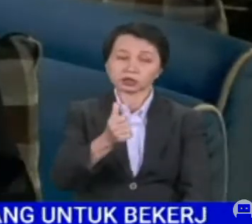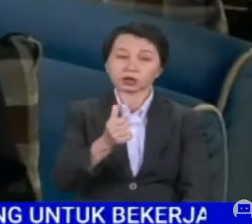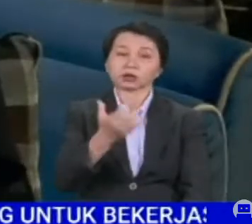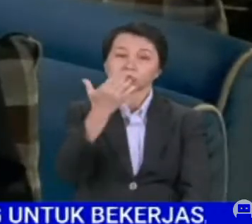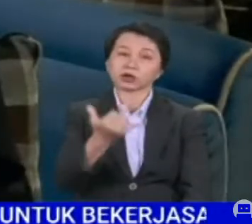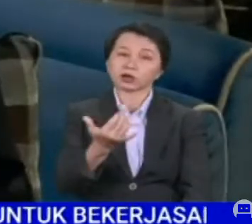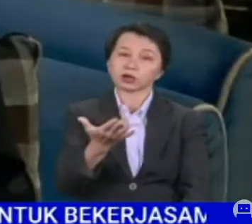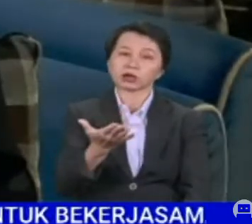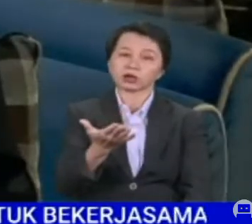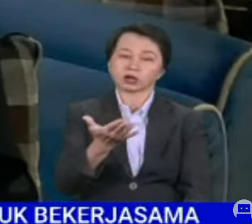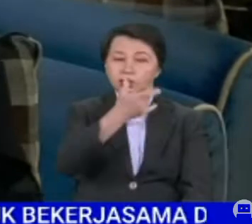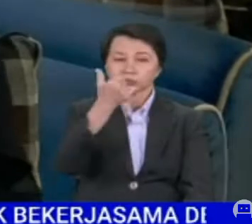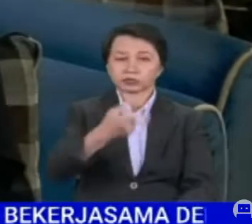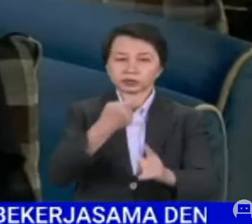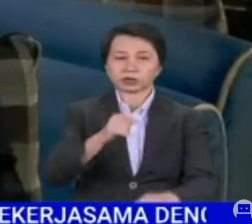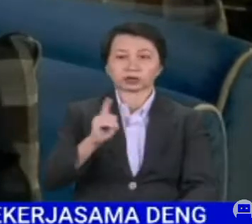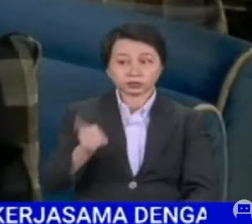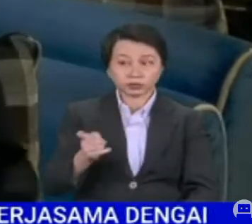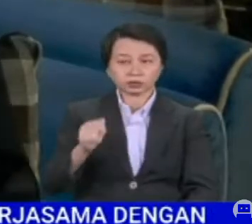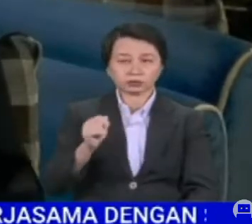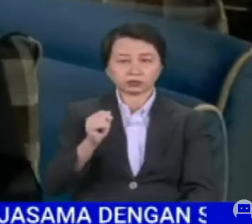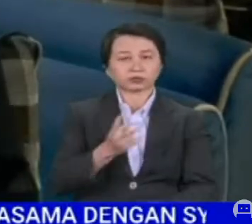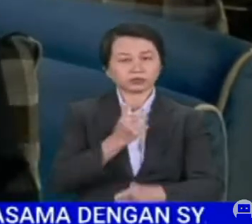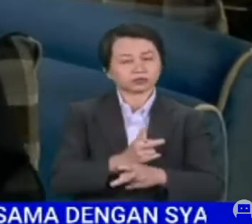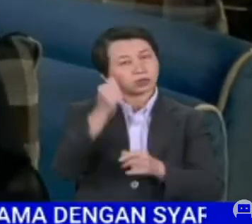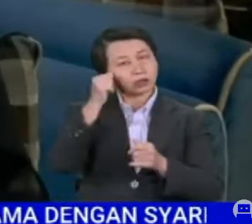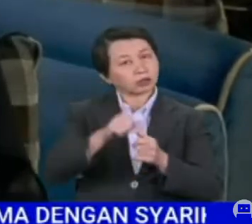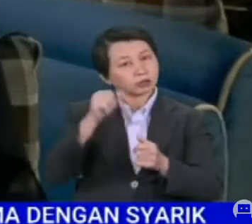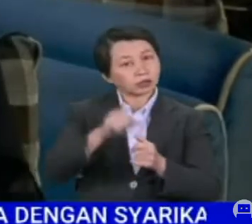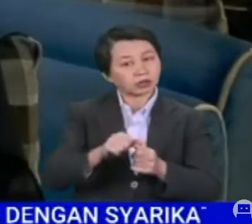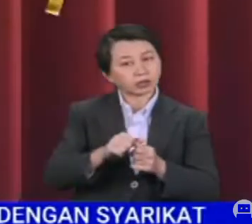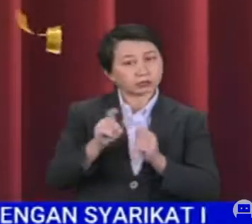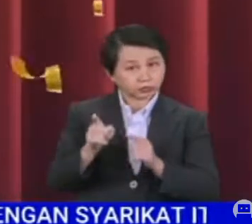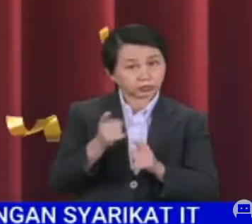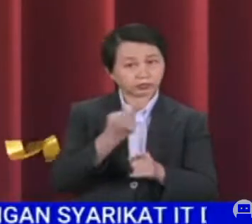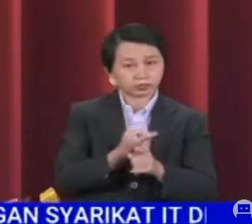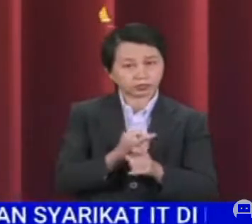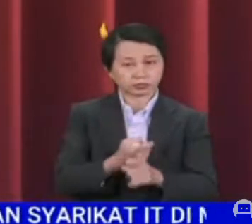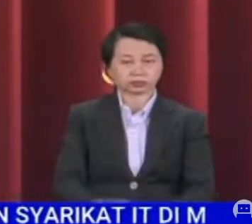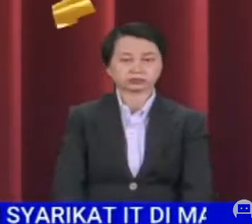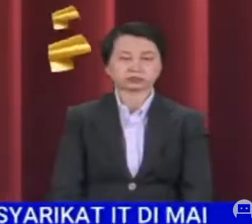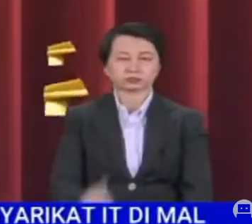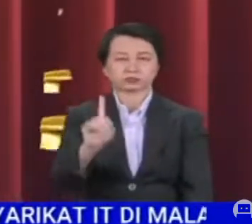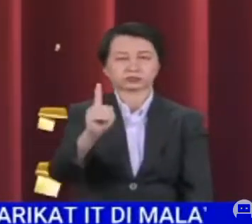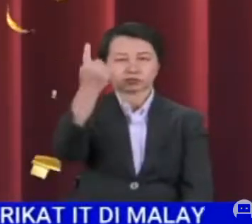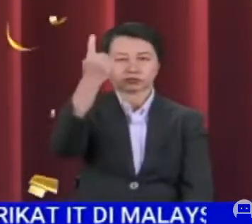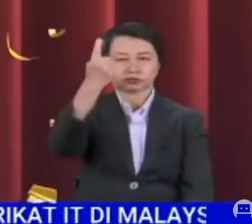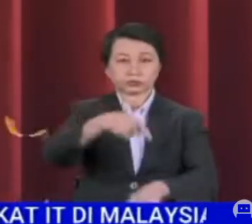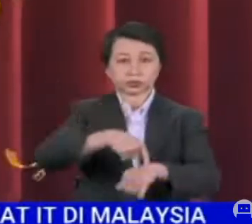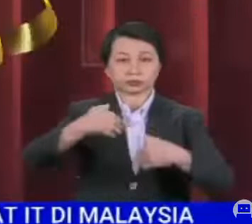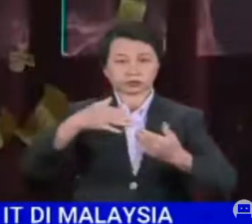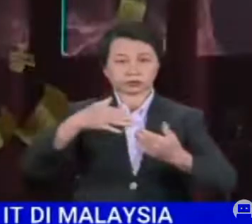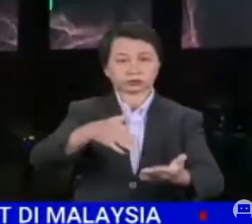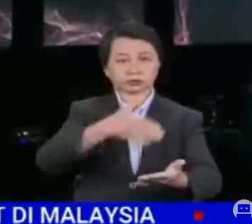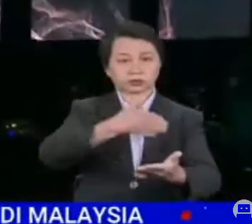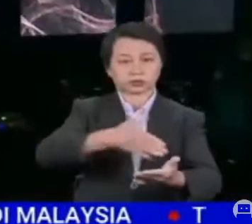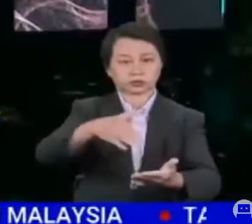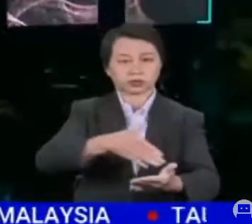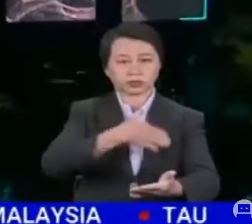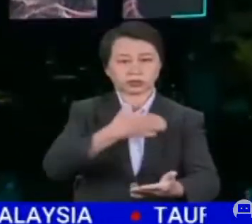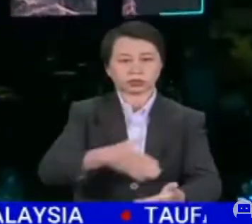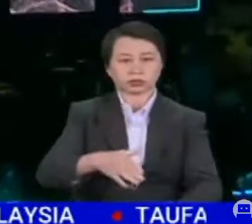Kerana daripada sana, kita boleh simpan memory juga dekat situ, kan? Julung kali diadakan, konsert Festival